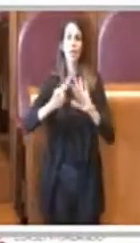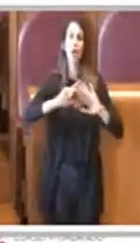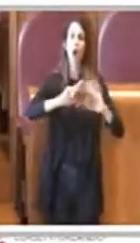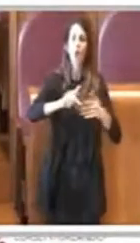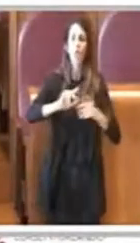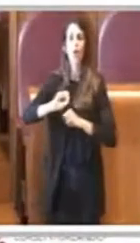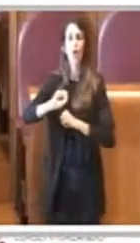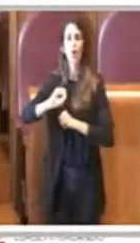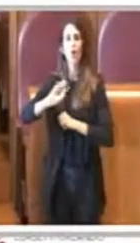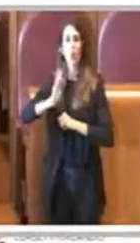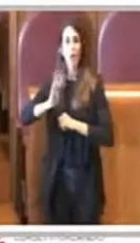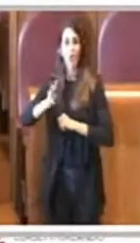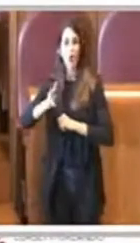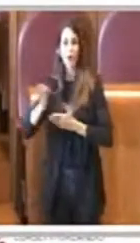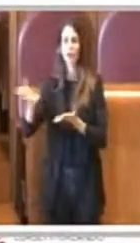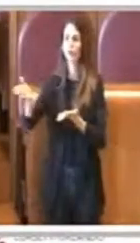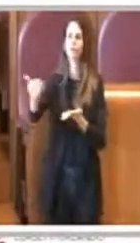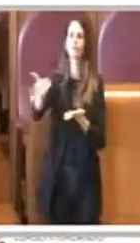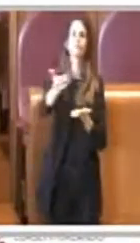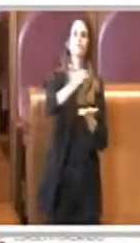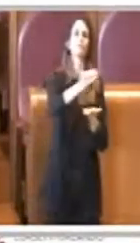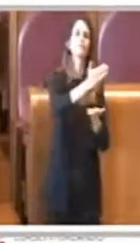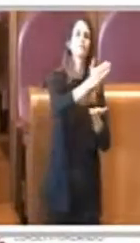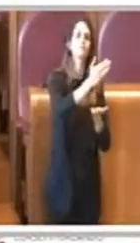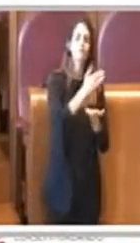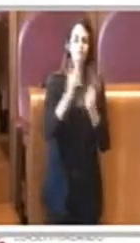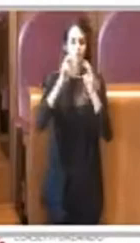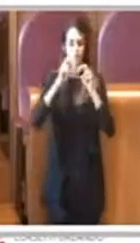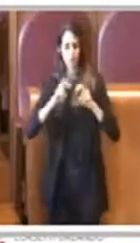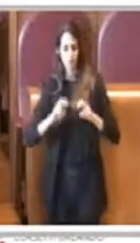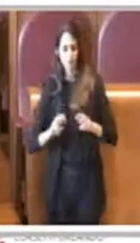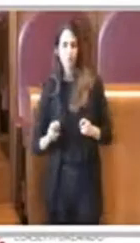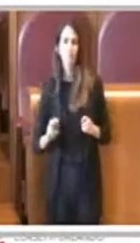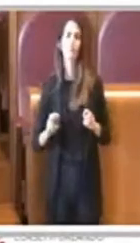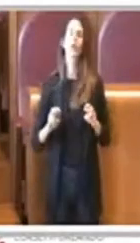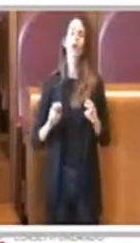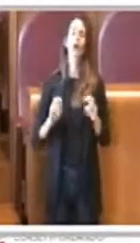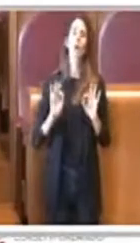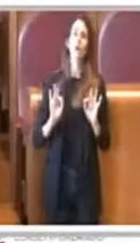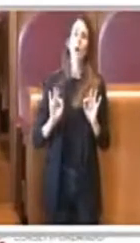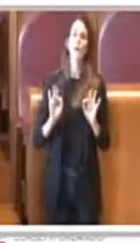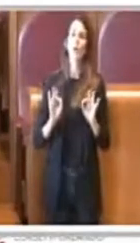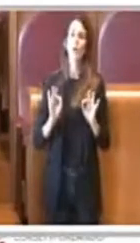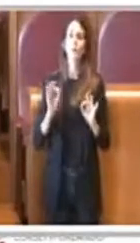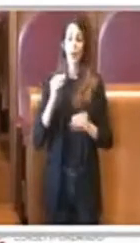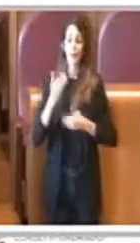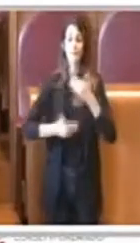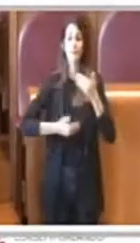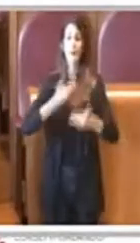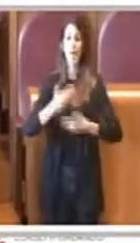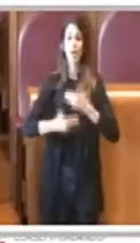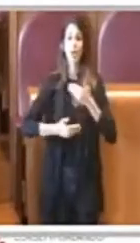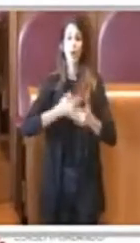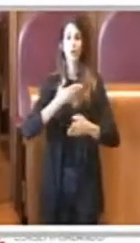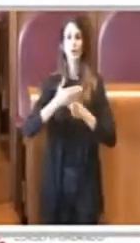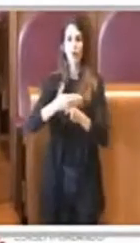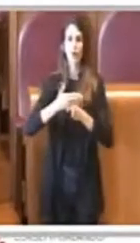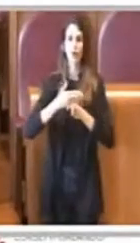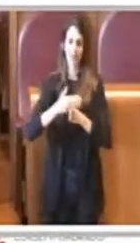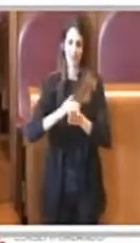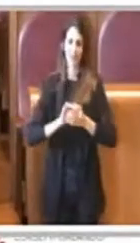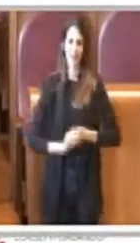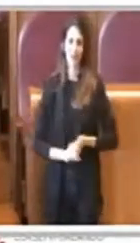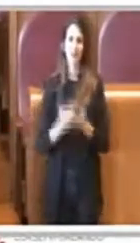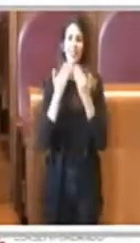14, e quindi un processo che è stato condiviso dall'inizio alla fine. Io ringrazio quindi tutte le